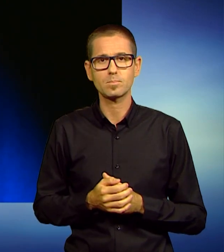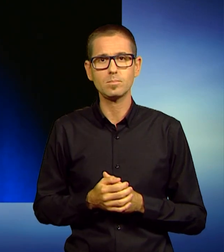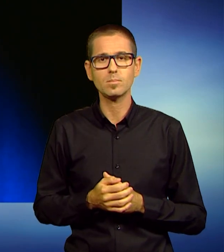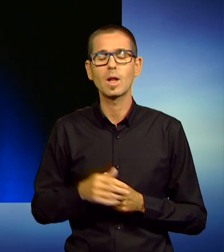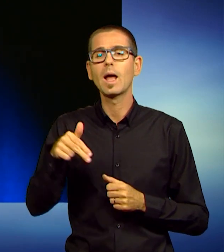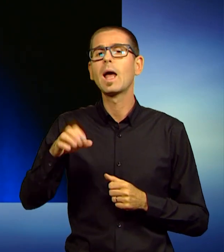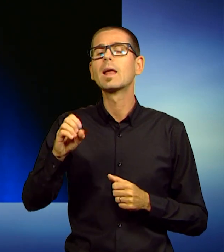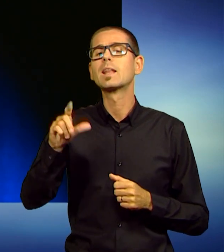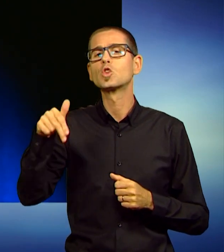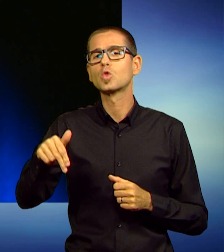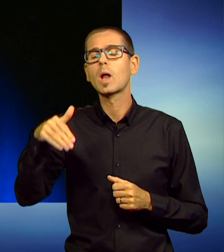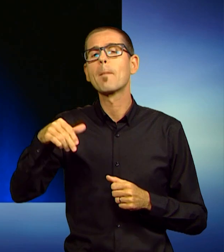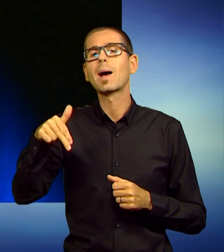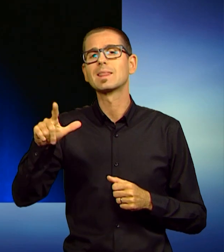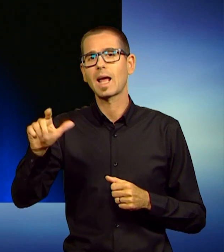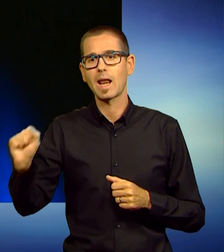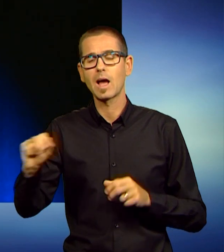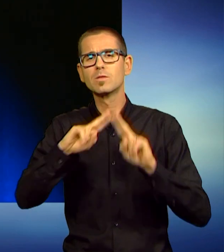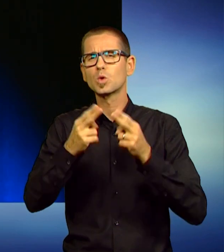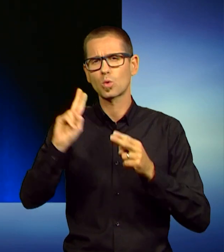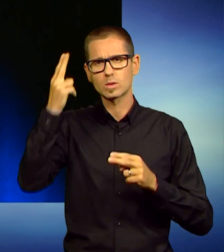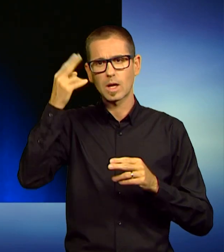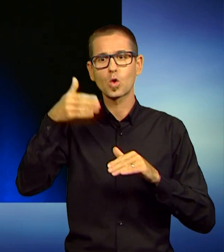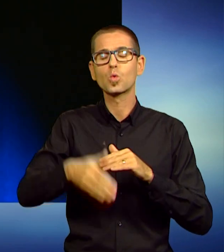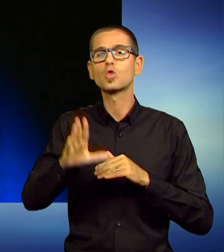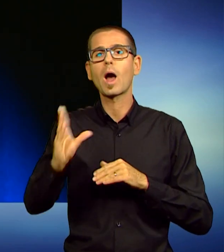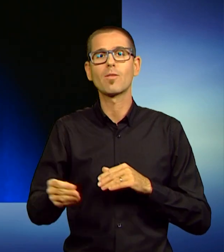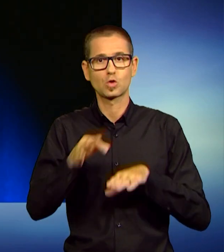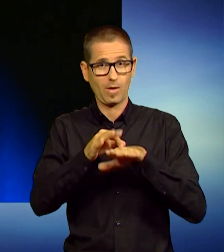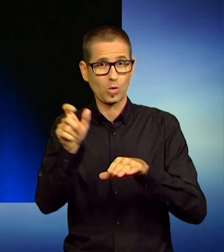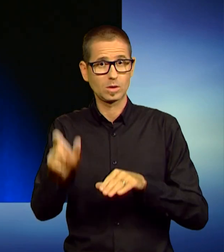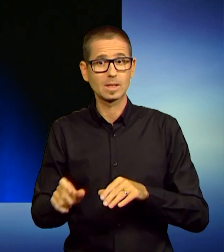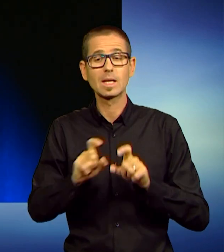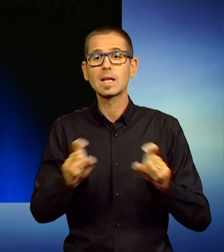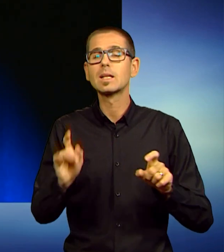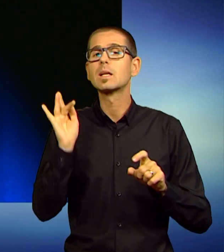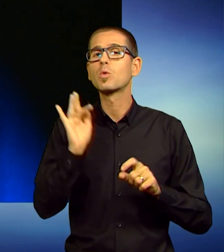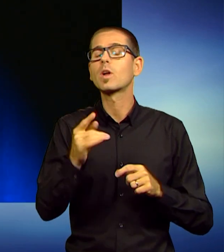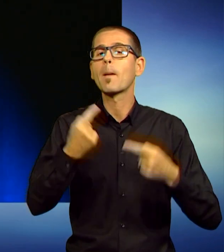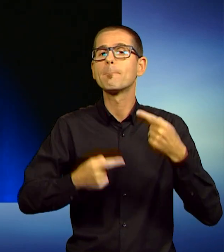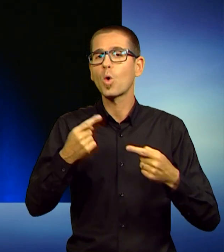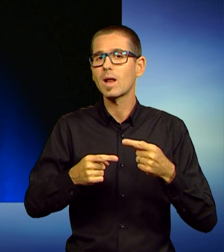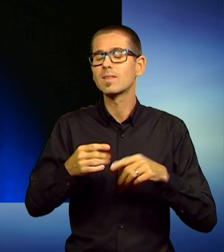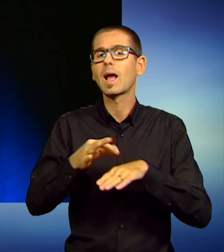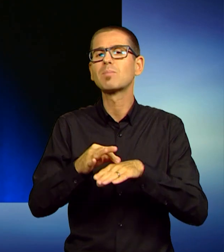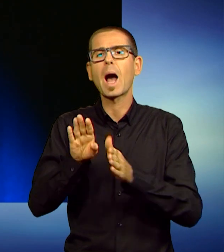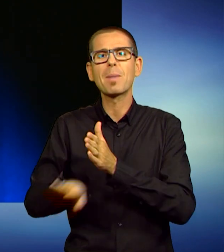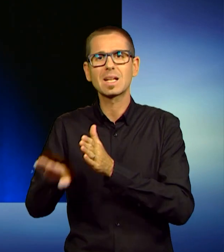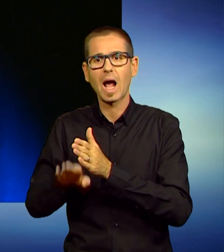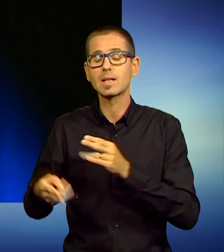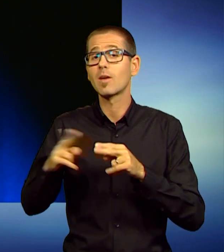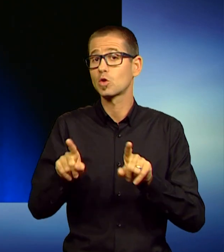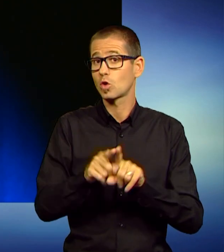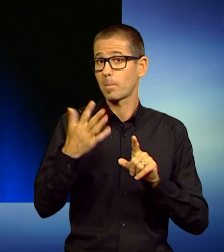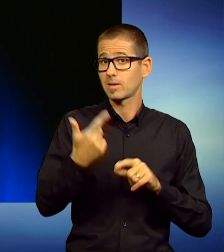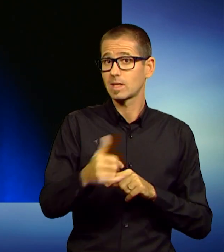Nelson Mandela, svetovno znani južnoafriški voditelj, je zaradi nasprotovanja politike apartheida več kot 25 let